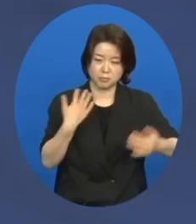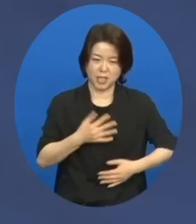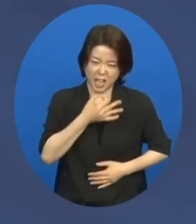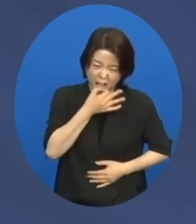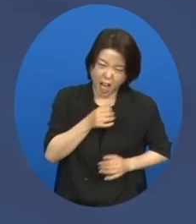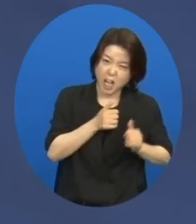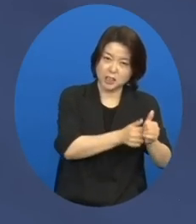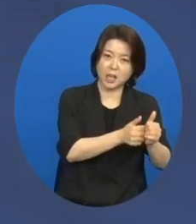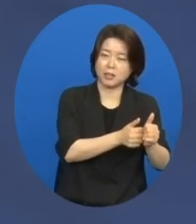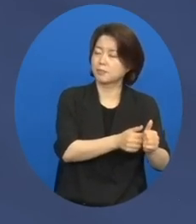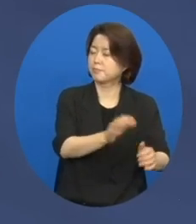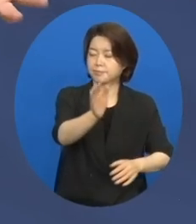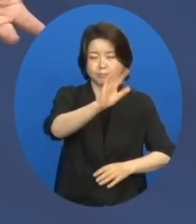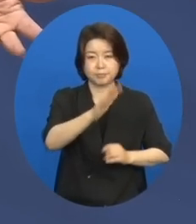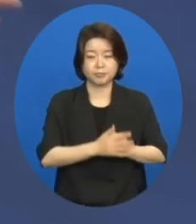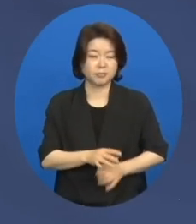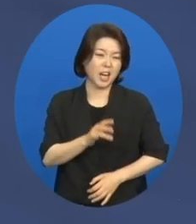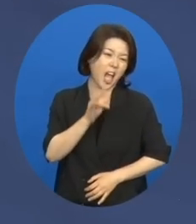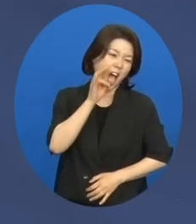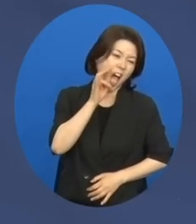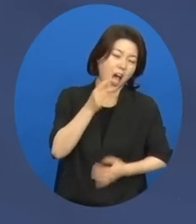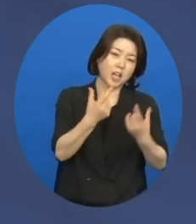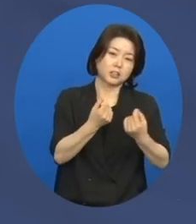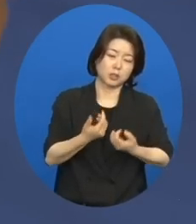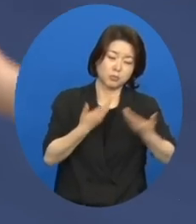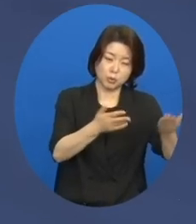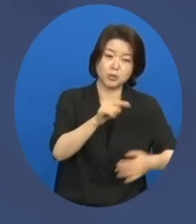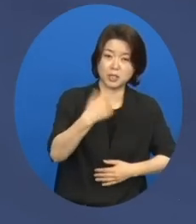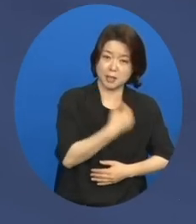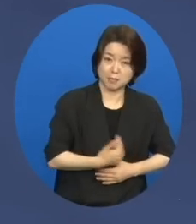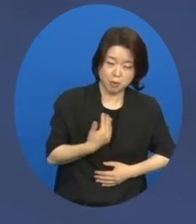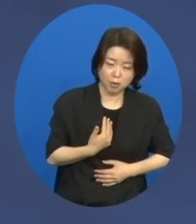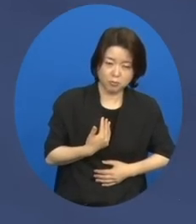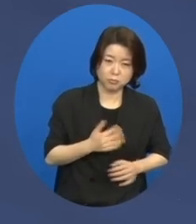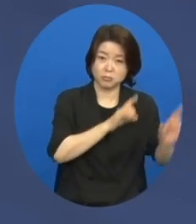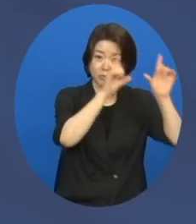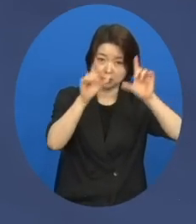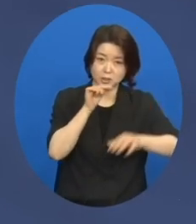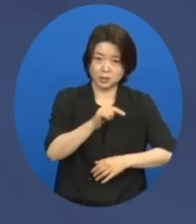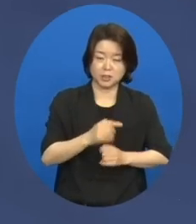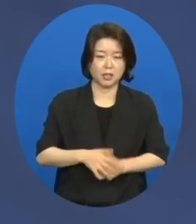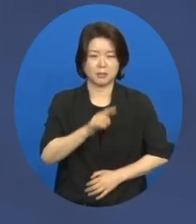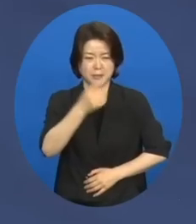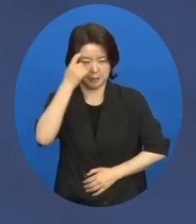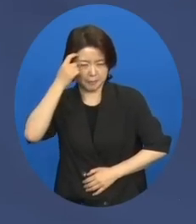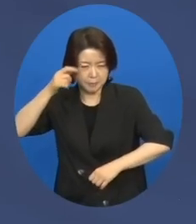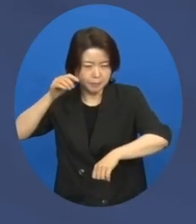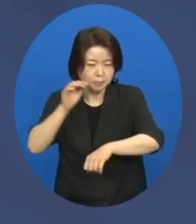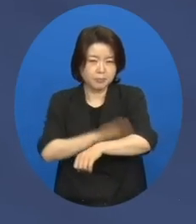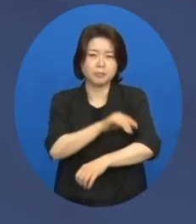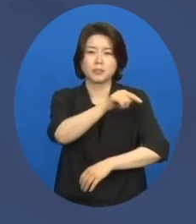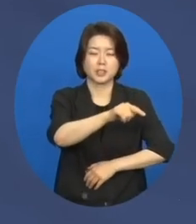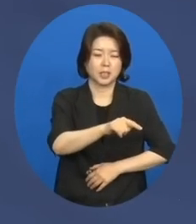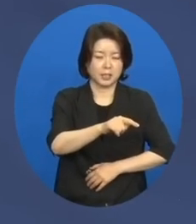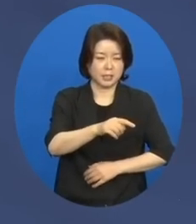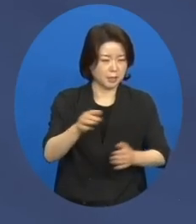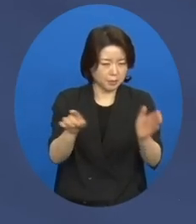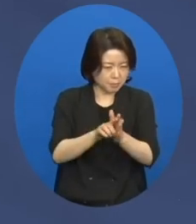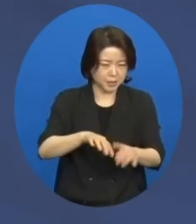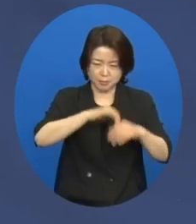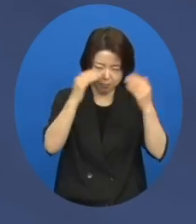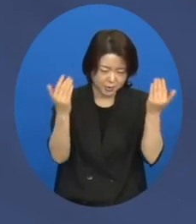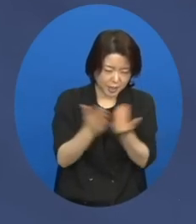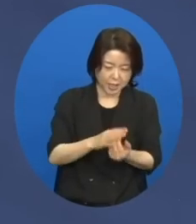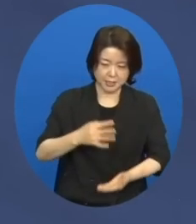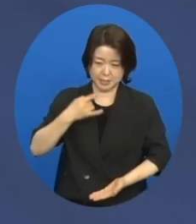따라 아야 창녀처럼 내주었던 네 몸뚱아리 육체의 삶을 이제는 너의 의지를 믿음을 다해서 이제는 의의